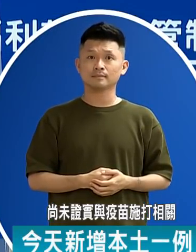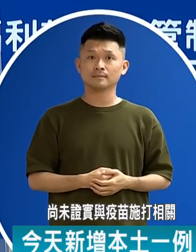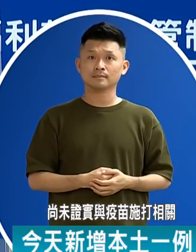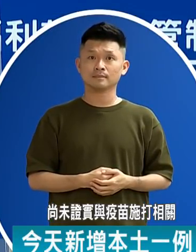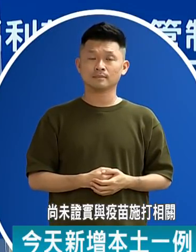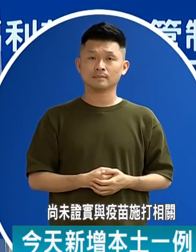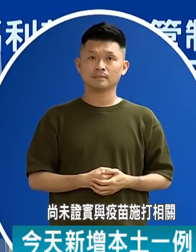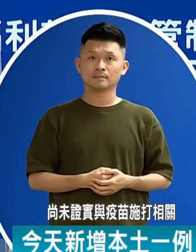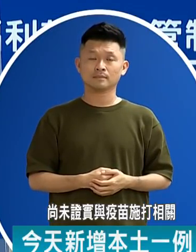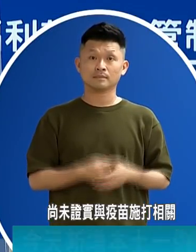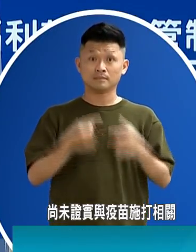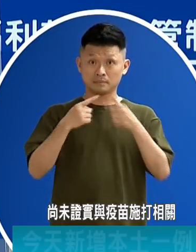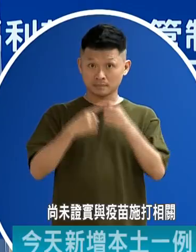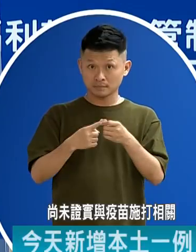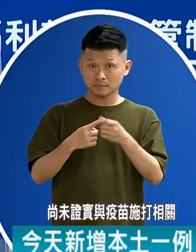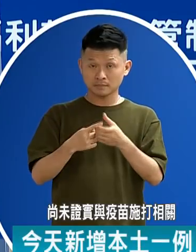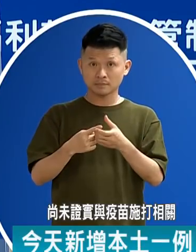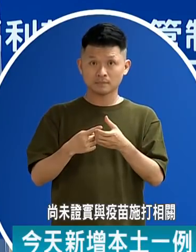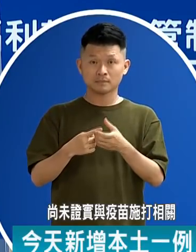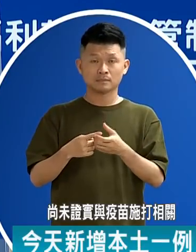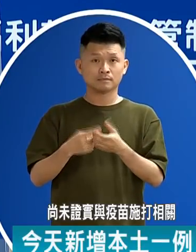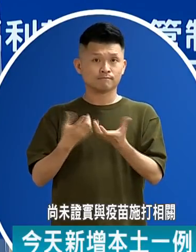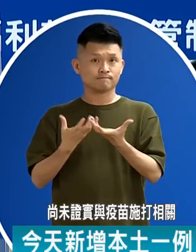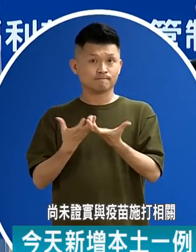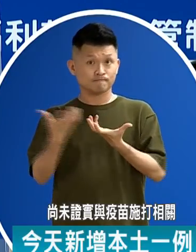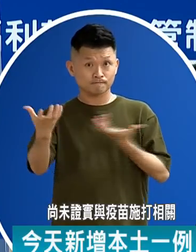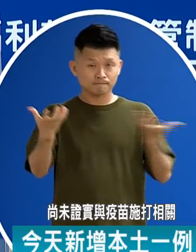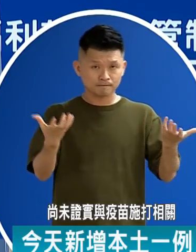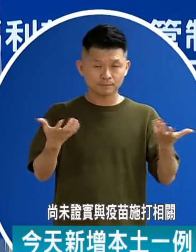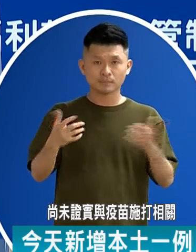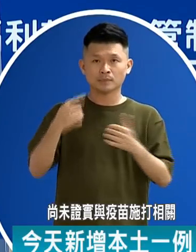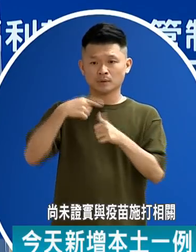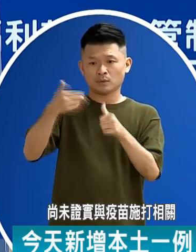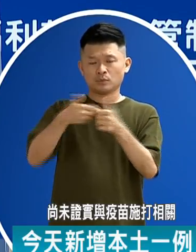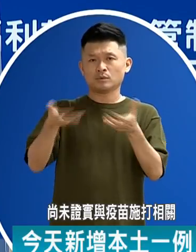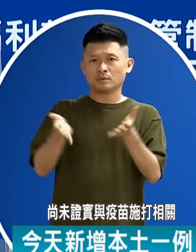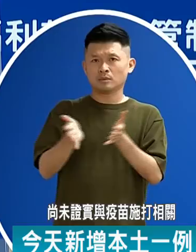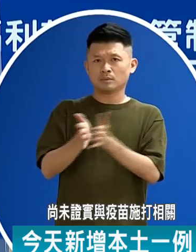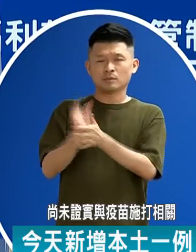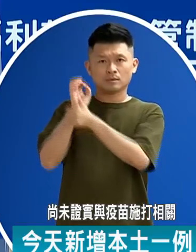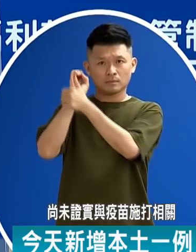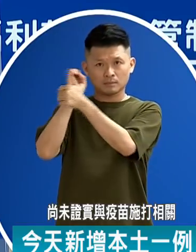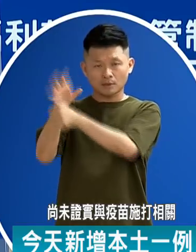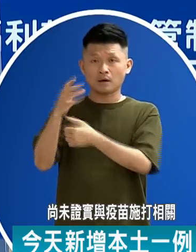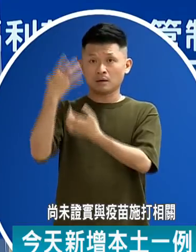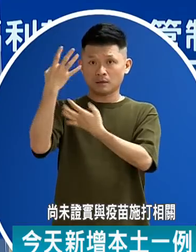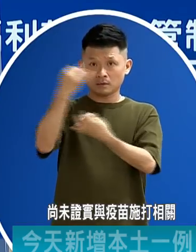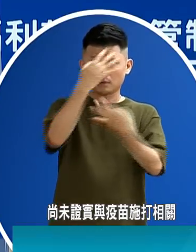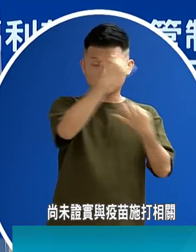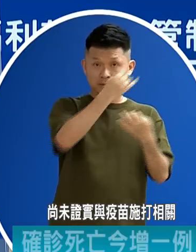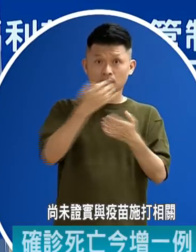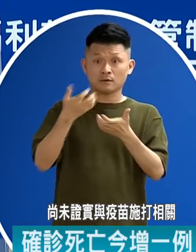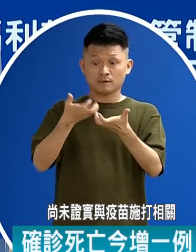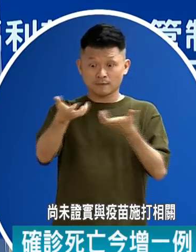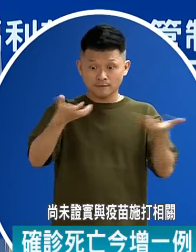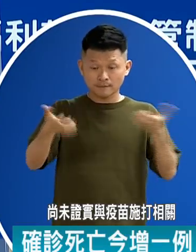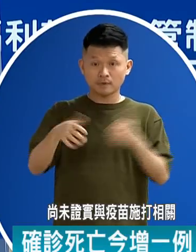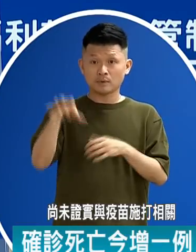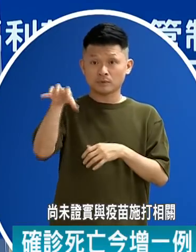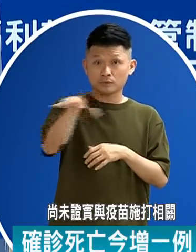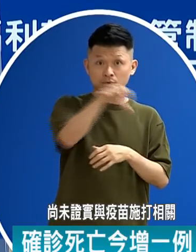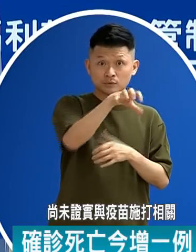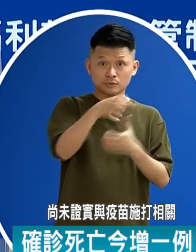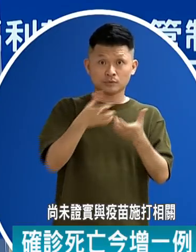说对于这样的一个分流，这我们已经要求的教育部要把分流，不管是时间上的分流或是地域的分